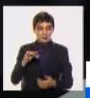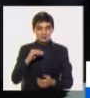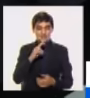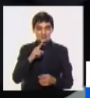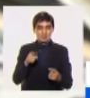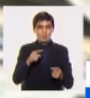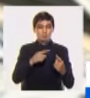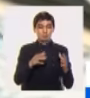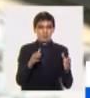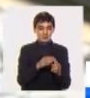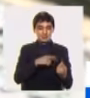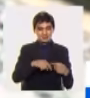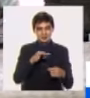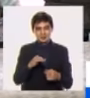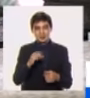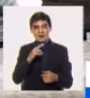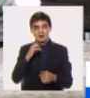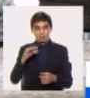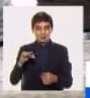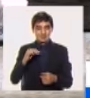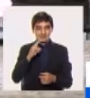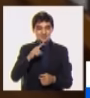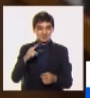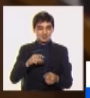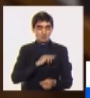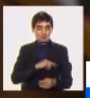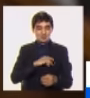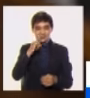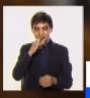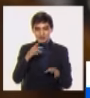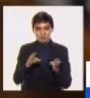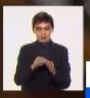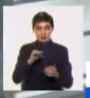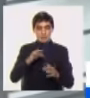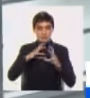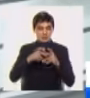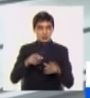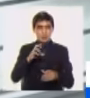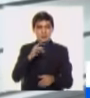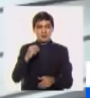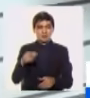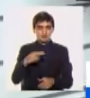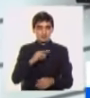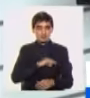бизнеса kaspi.kz работает с казахстанскими производителями и также с мировыми брендами